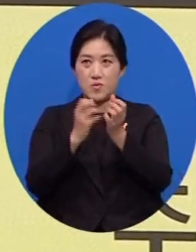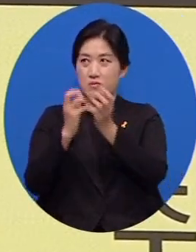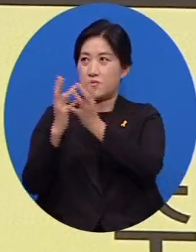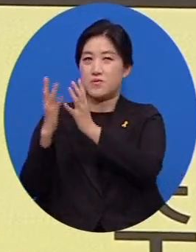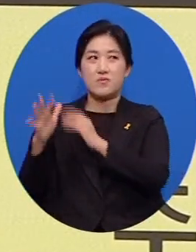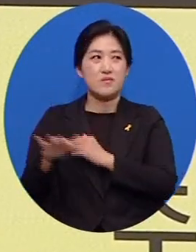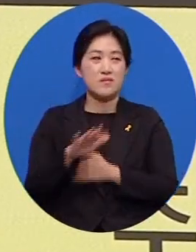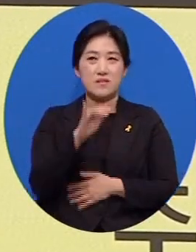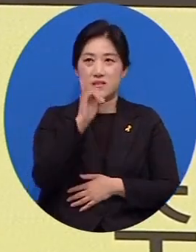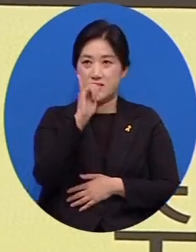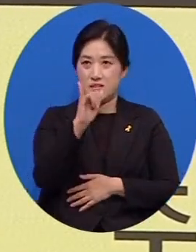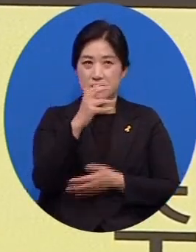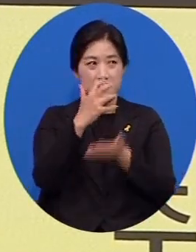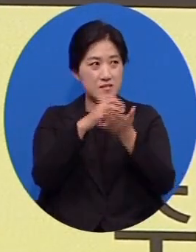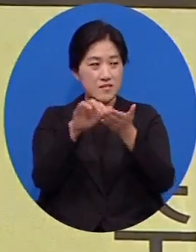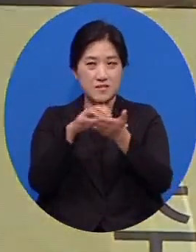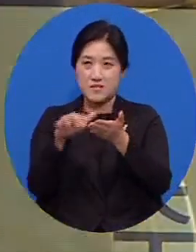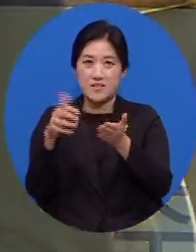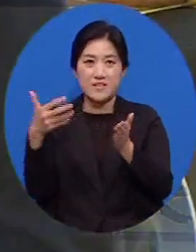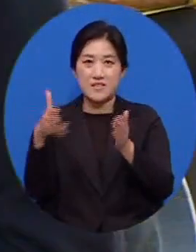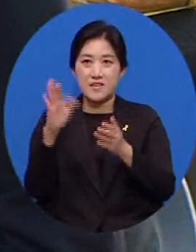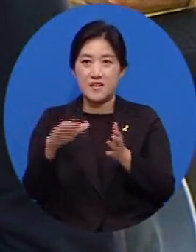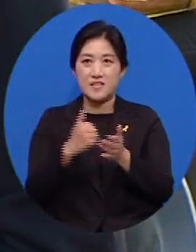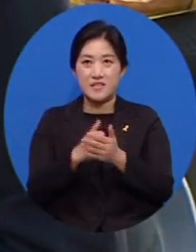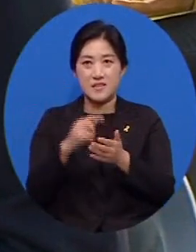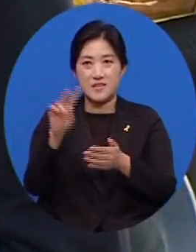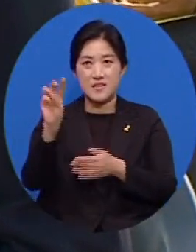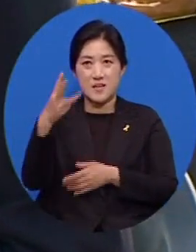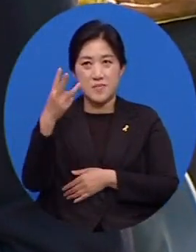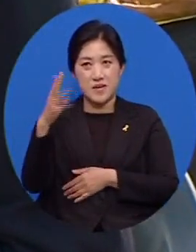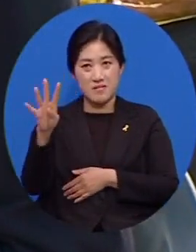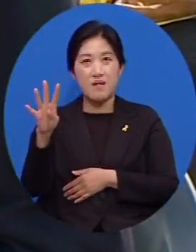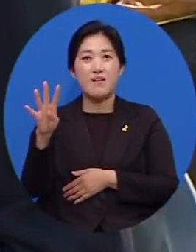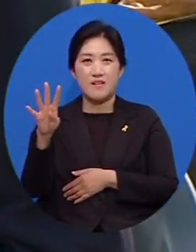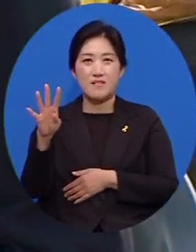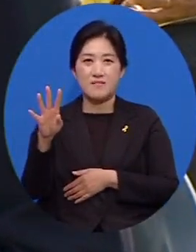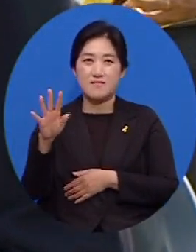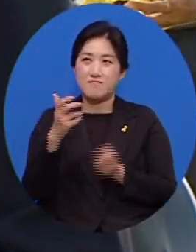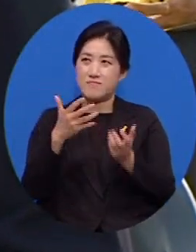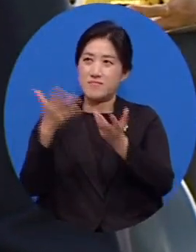있네요. 세어보진 않았지만 304송이면 좋겠습니다.